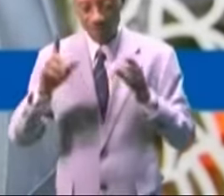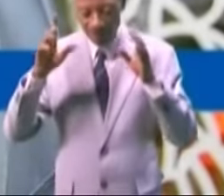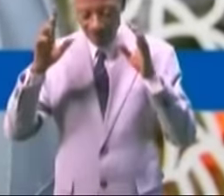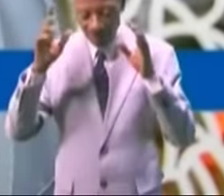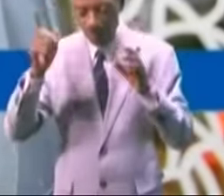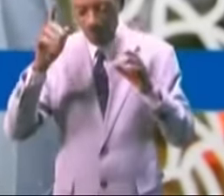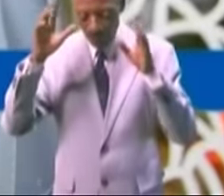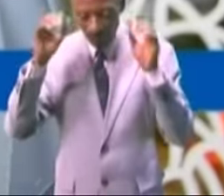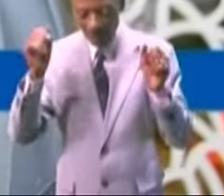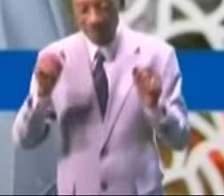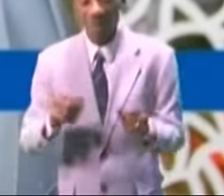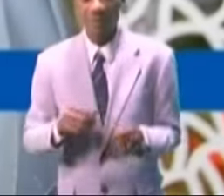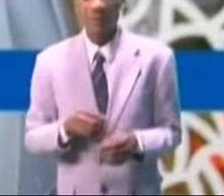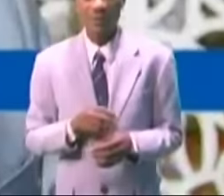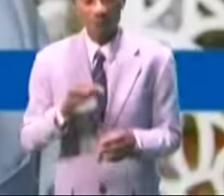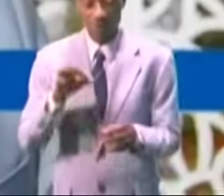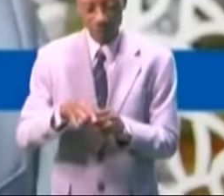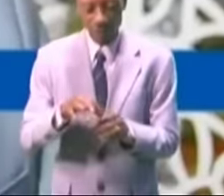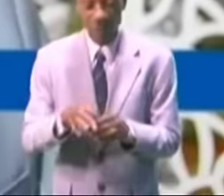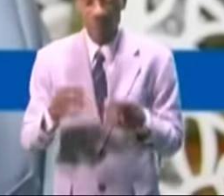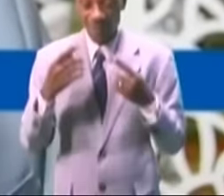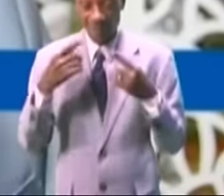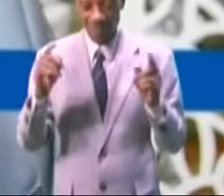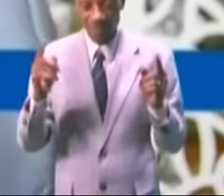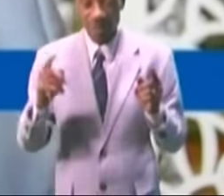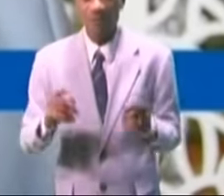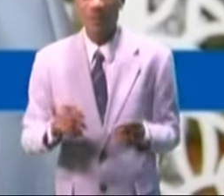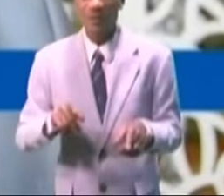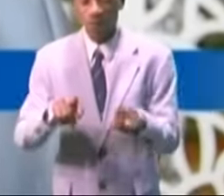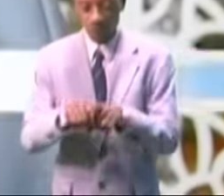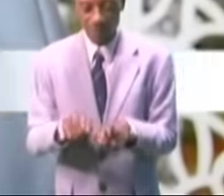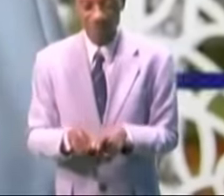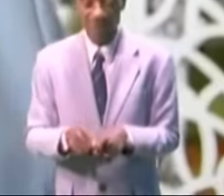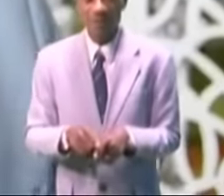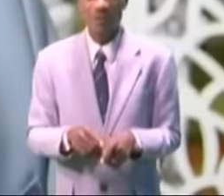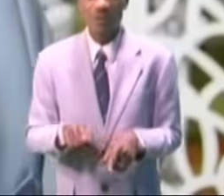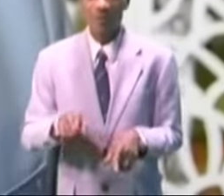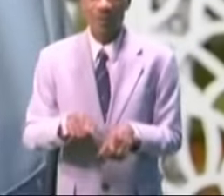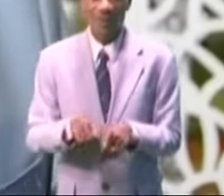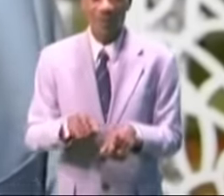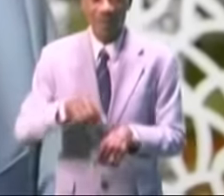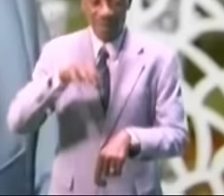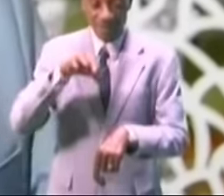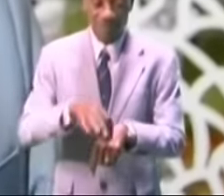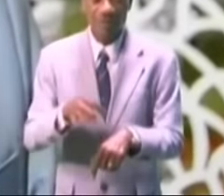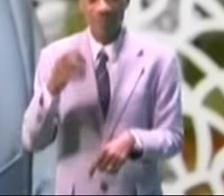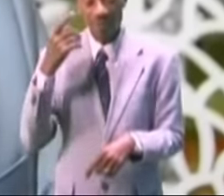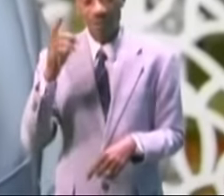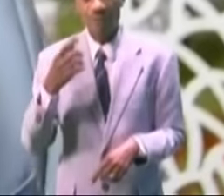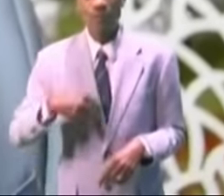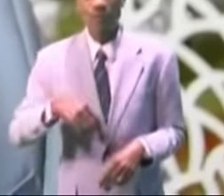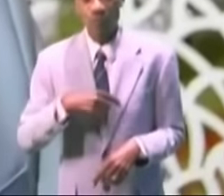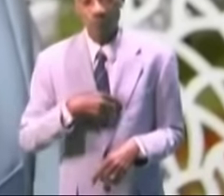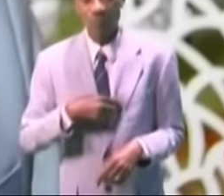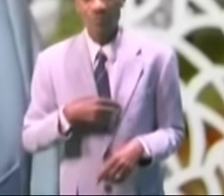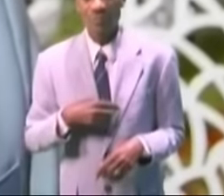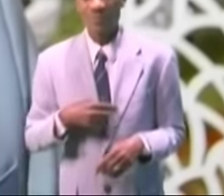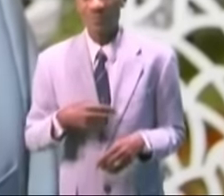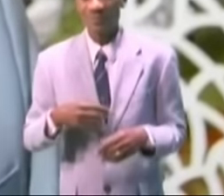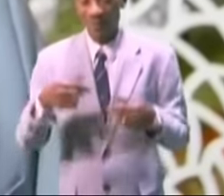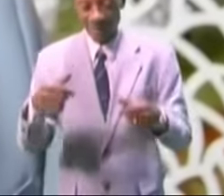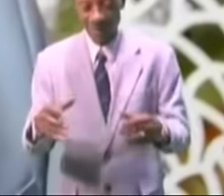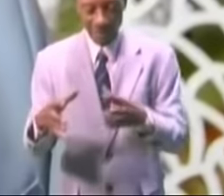est unis ensemble, il n'y a pas d'impossible. C'est aussi une occasion pour remercier le président national, le révérend Bokondoa Olikabe,